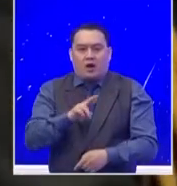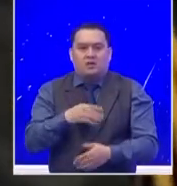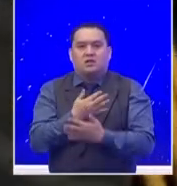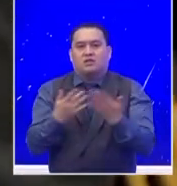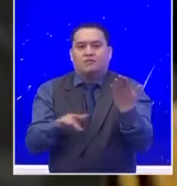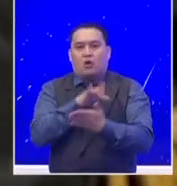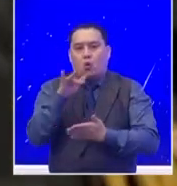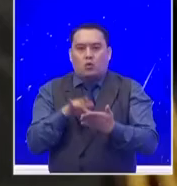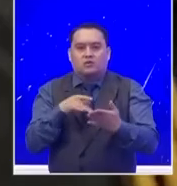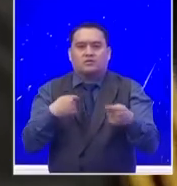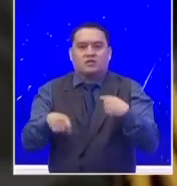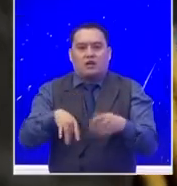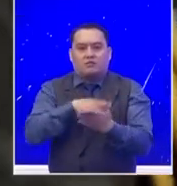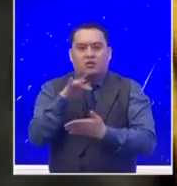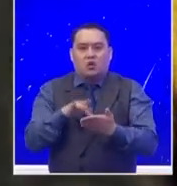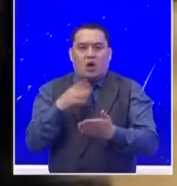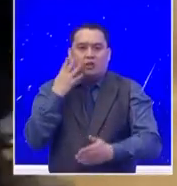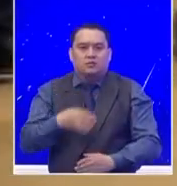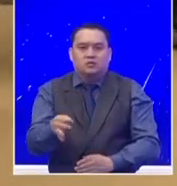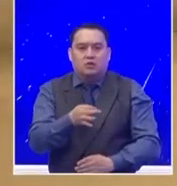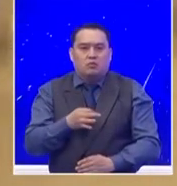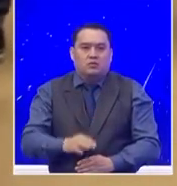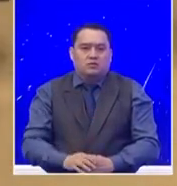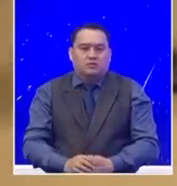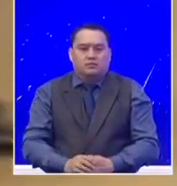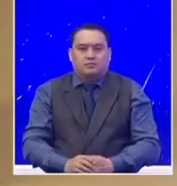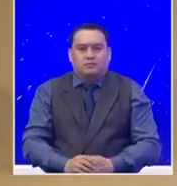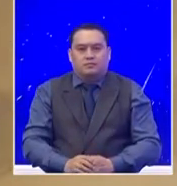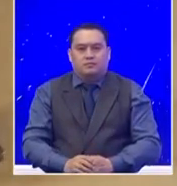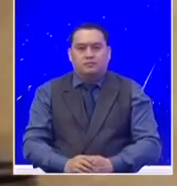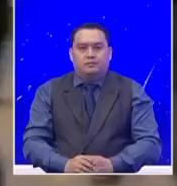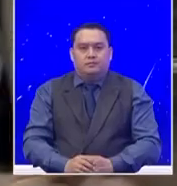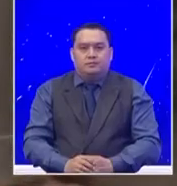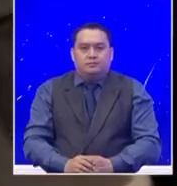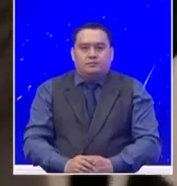еще в нескольких торговых центрах города Алматы и Алматинской области.